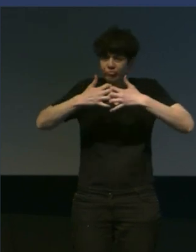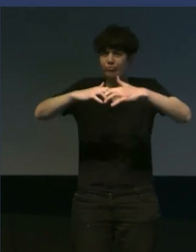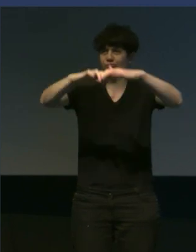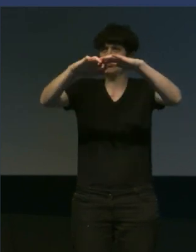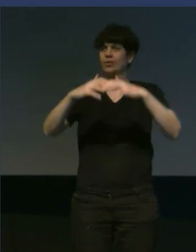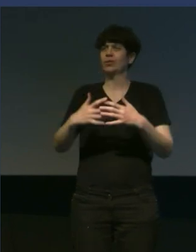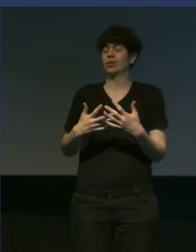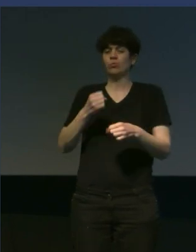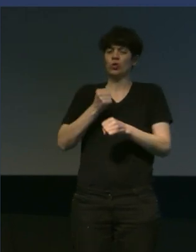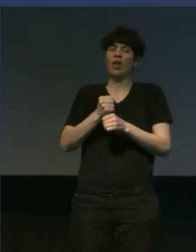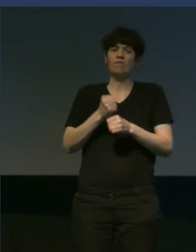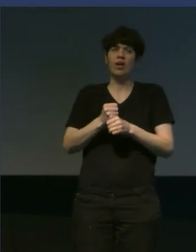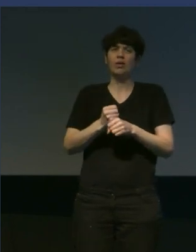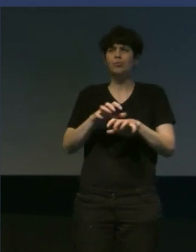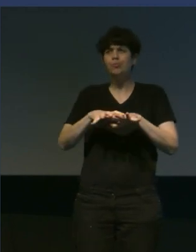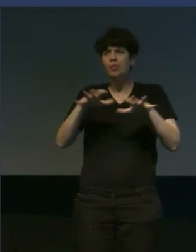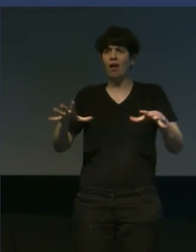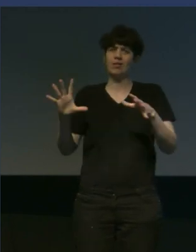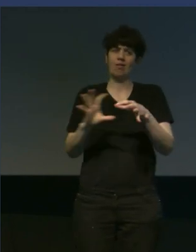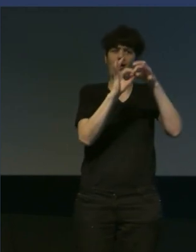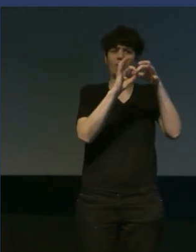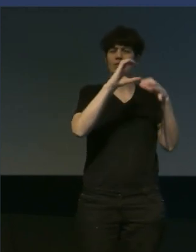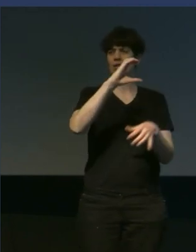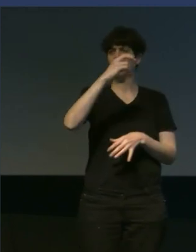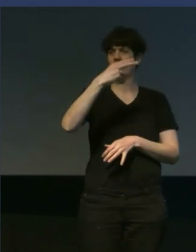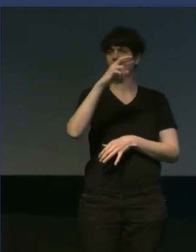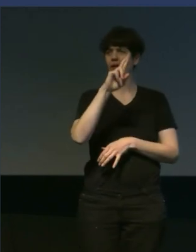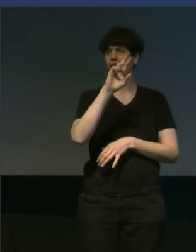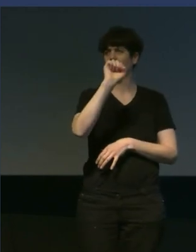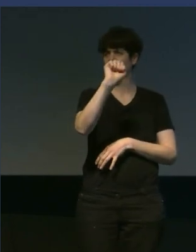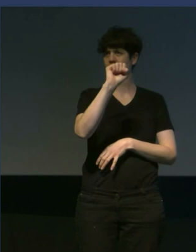Et je travaille beaucoup avec les étudiants